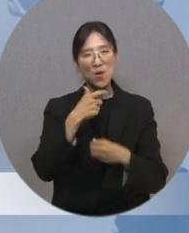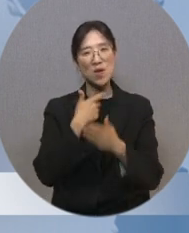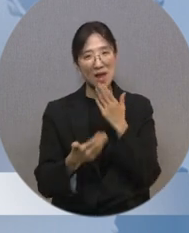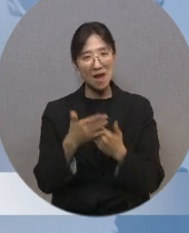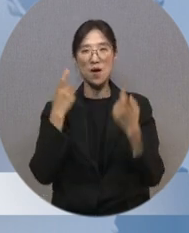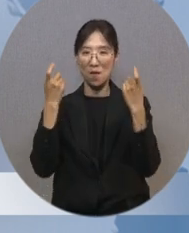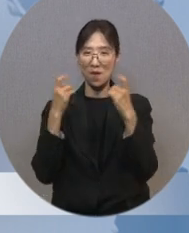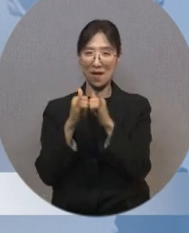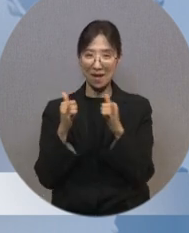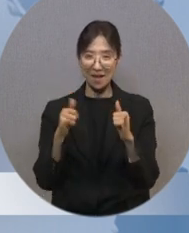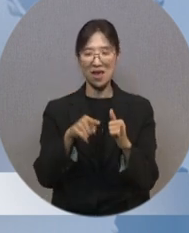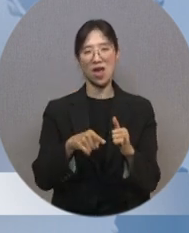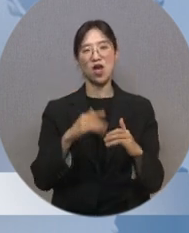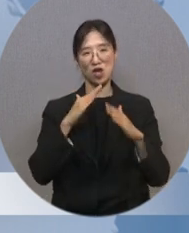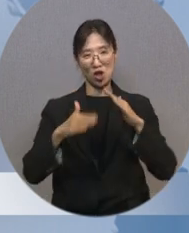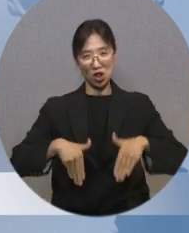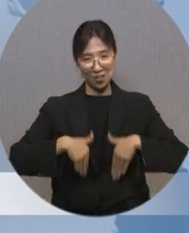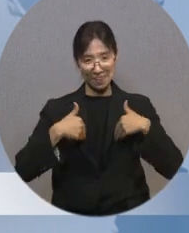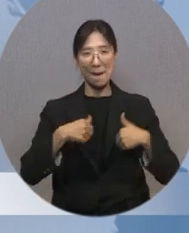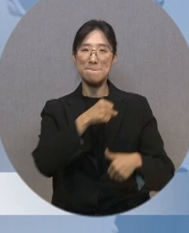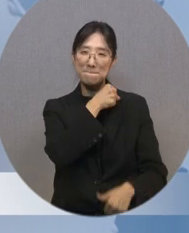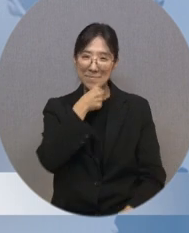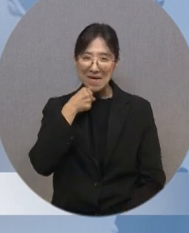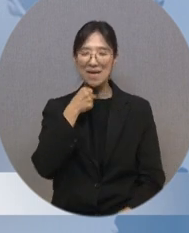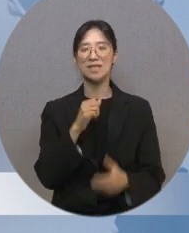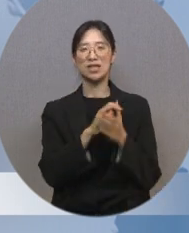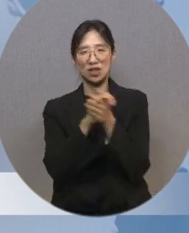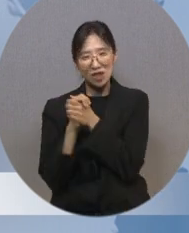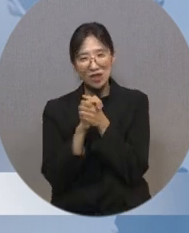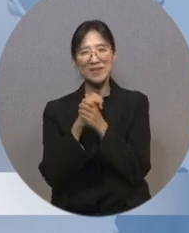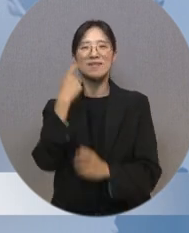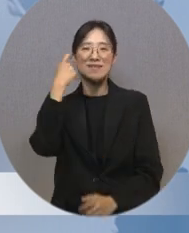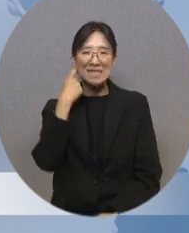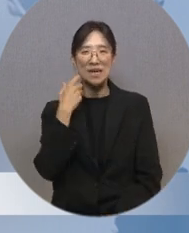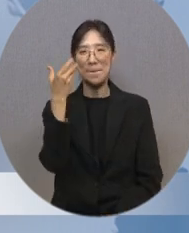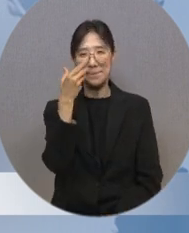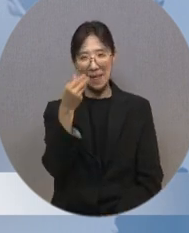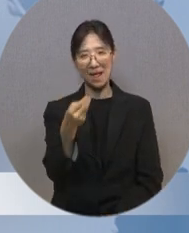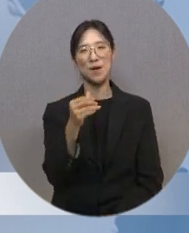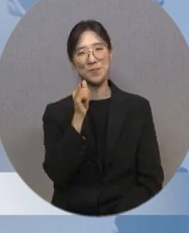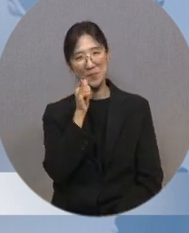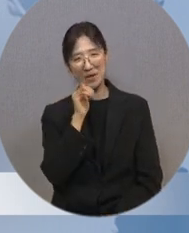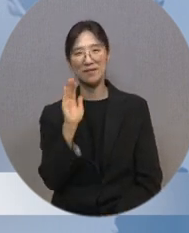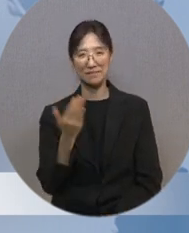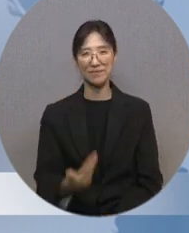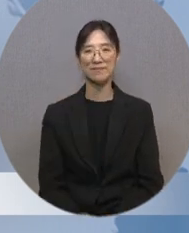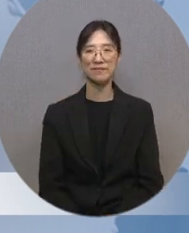관광객들은 남도의 맛은 물론 남도의 정까지 느끼며 그 매력에 빠졌는데요.